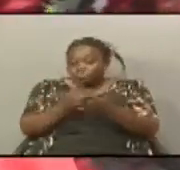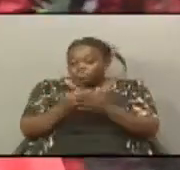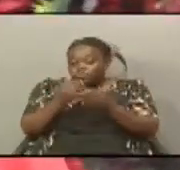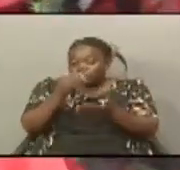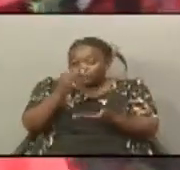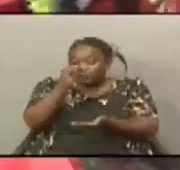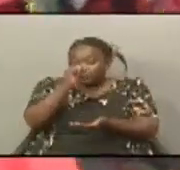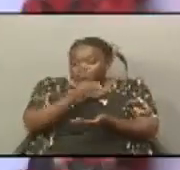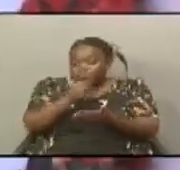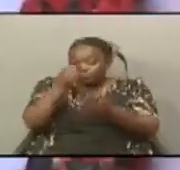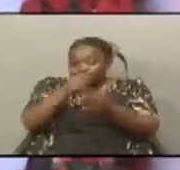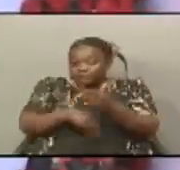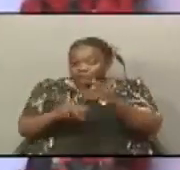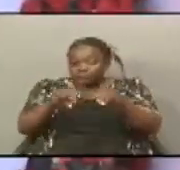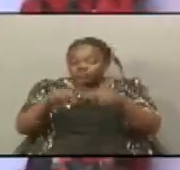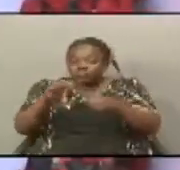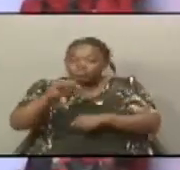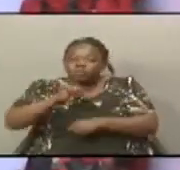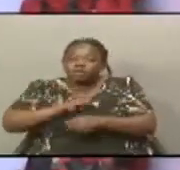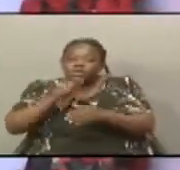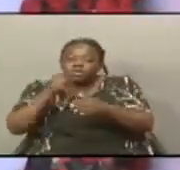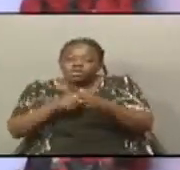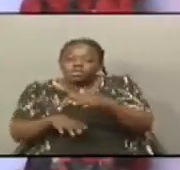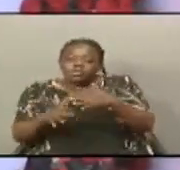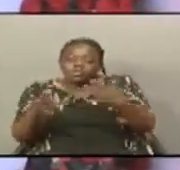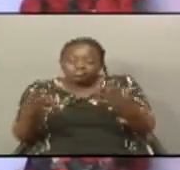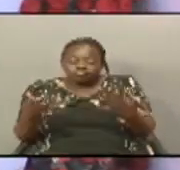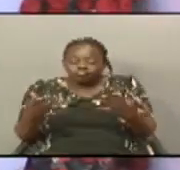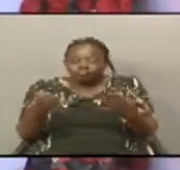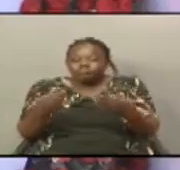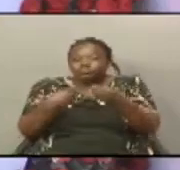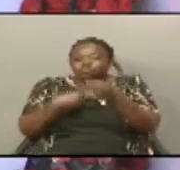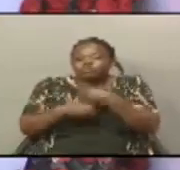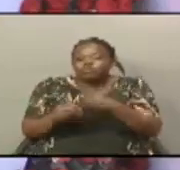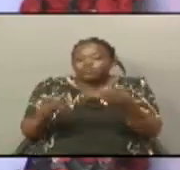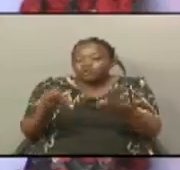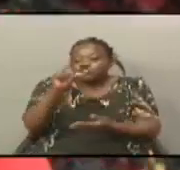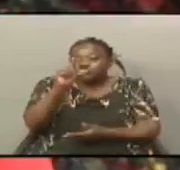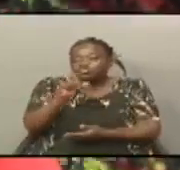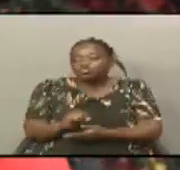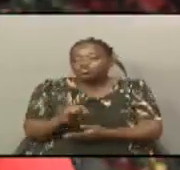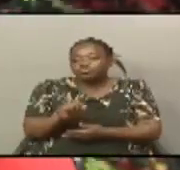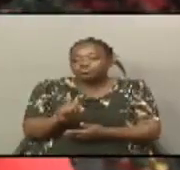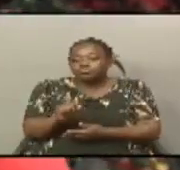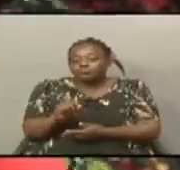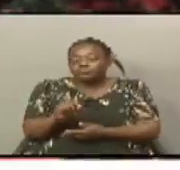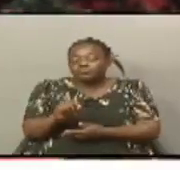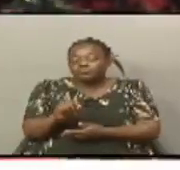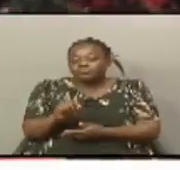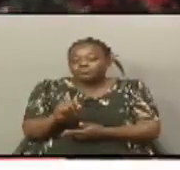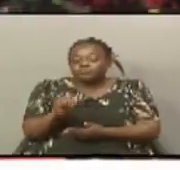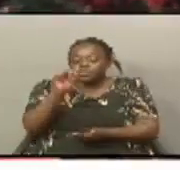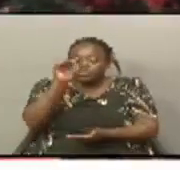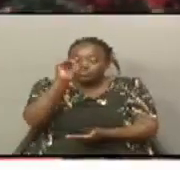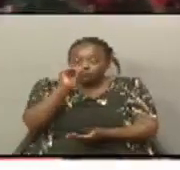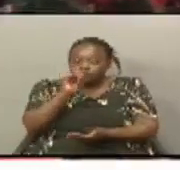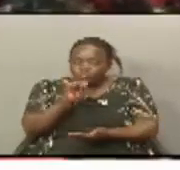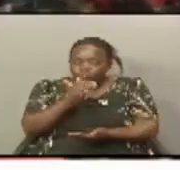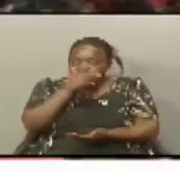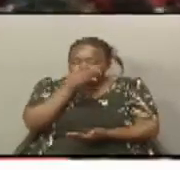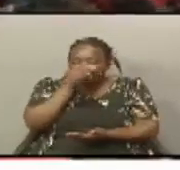yetuwa abagole baffe agamba nti bazirese okuzipangisa n'okuzigula ku bbeeyi dondolo gaunzi tuzisaze